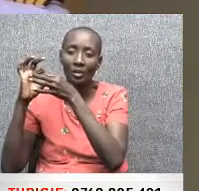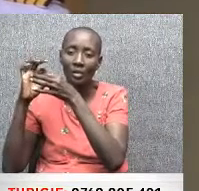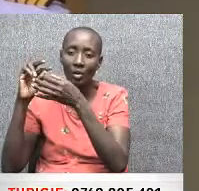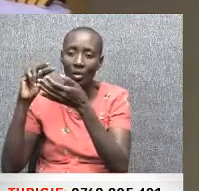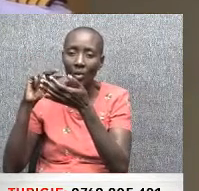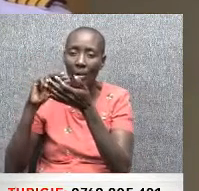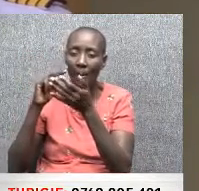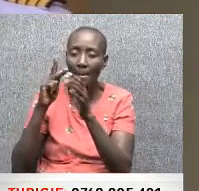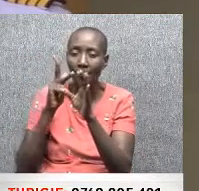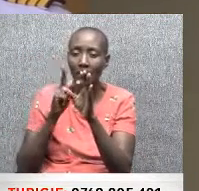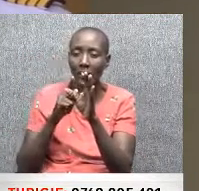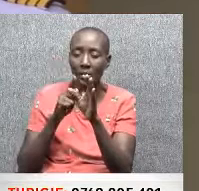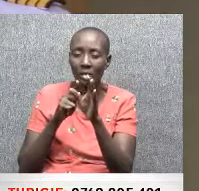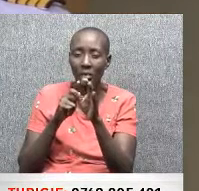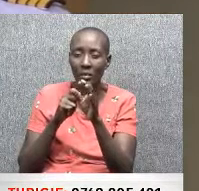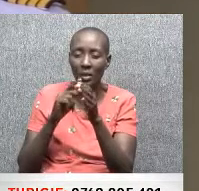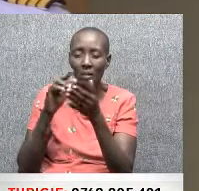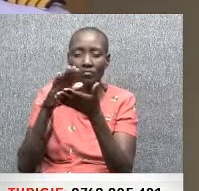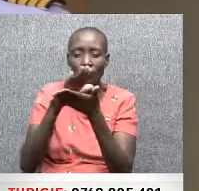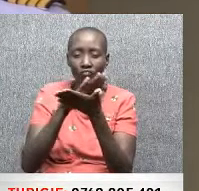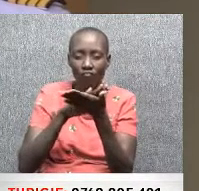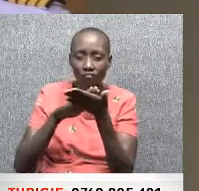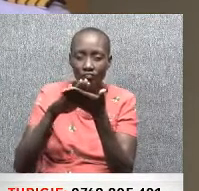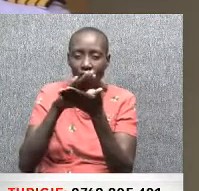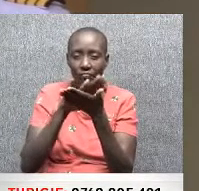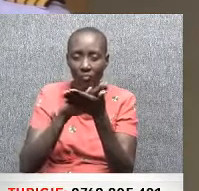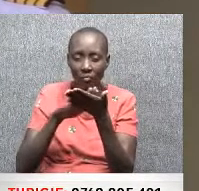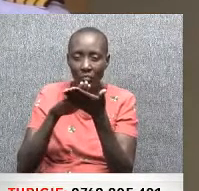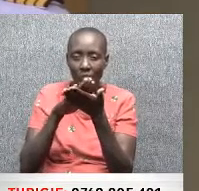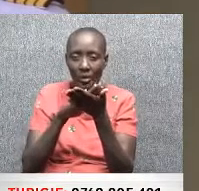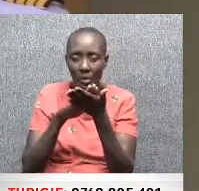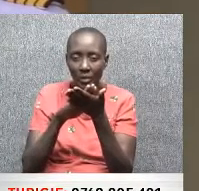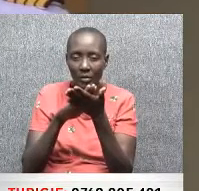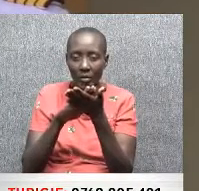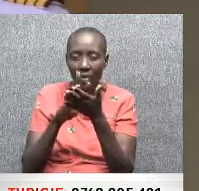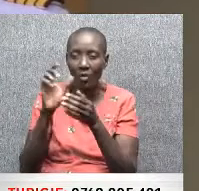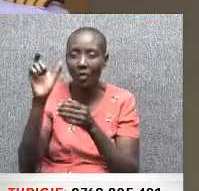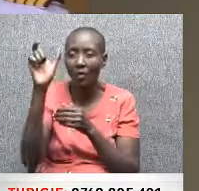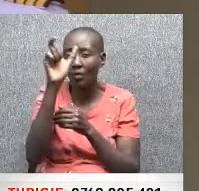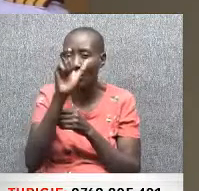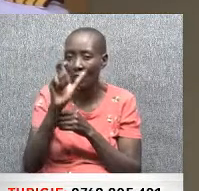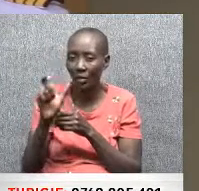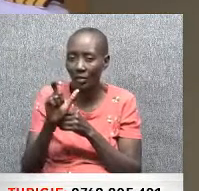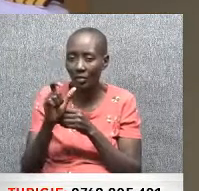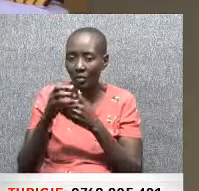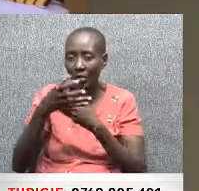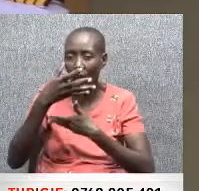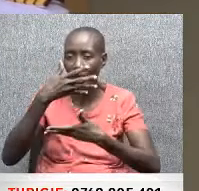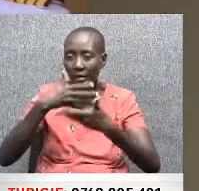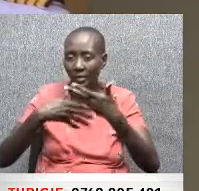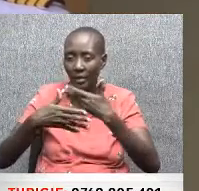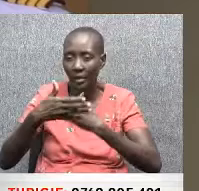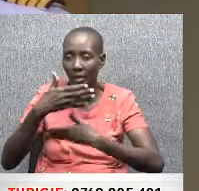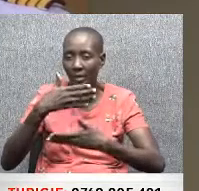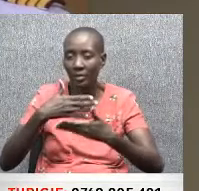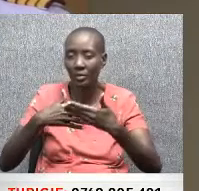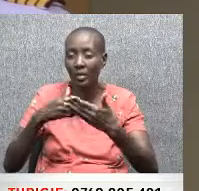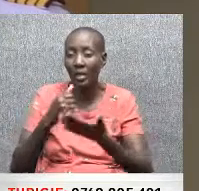has become a fundamental pillar of regional integration. It has helped